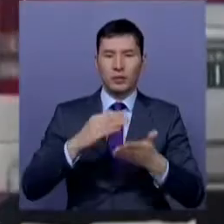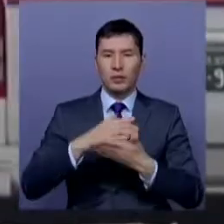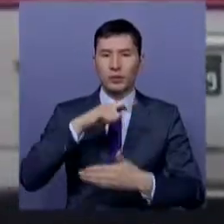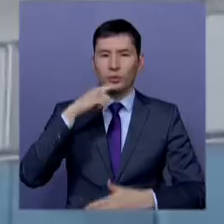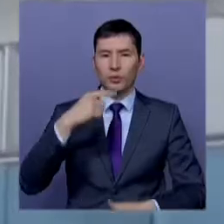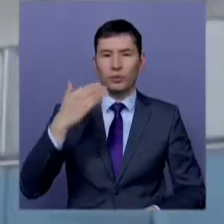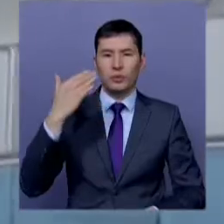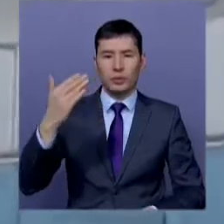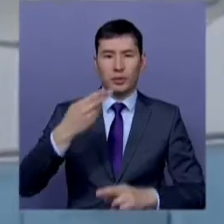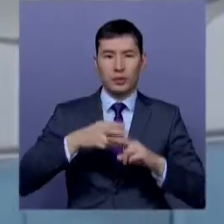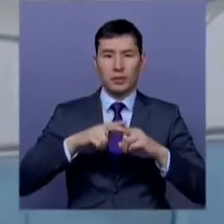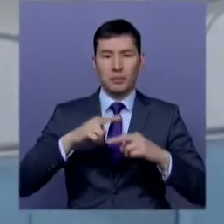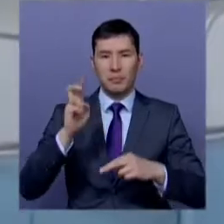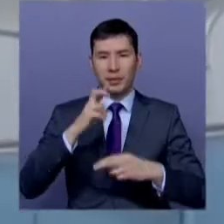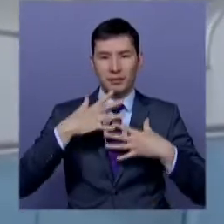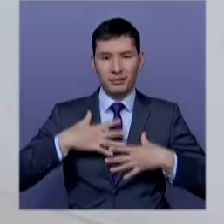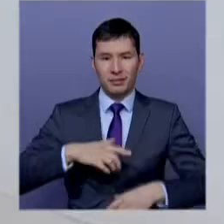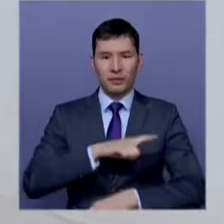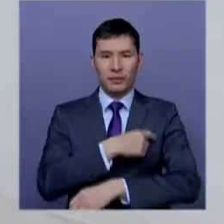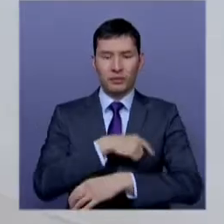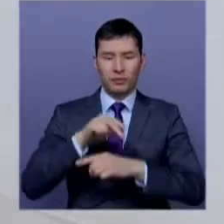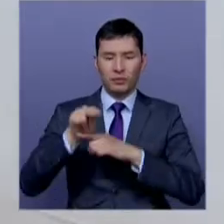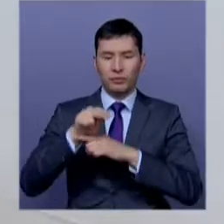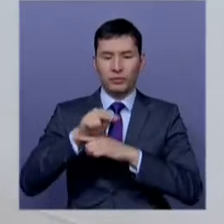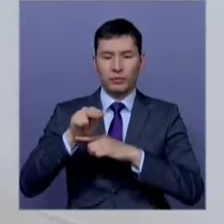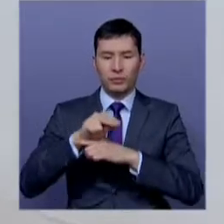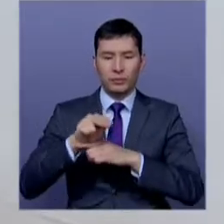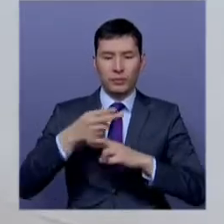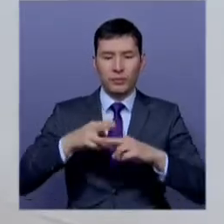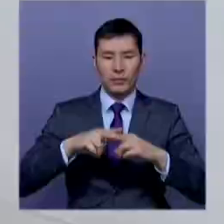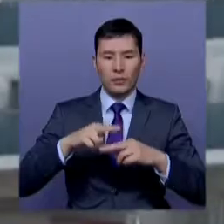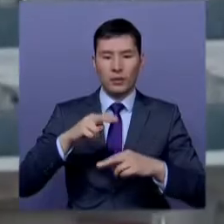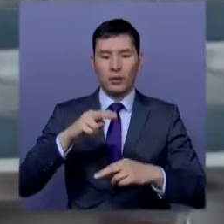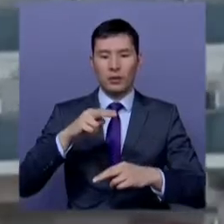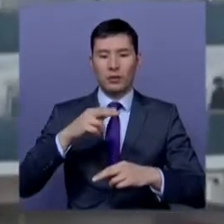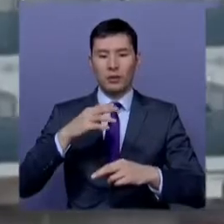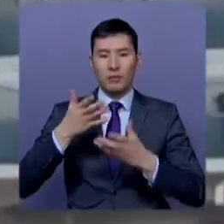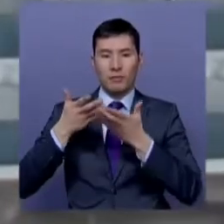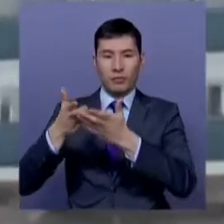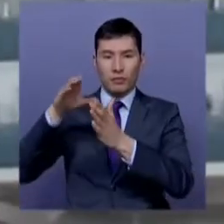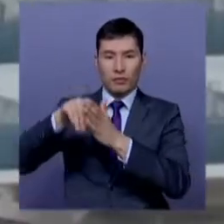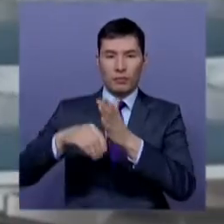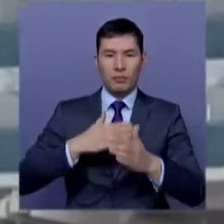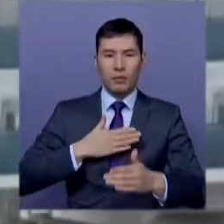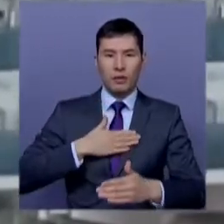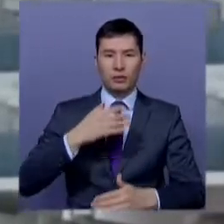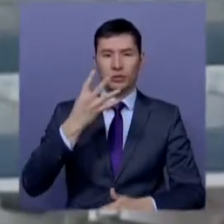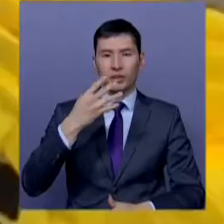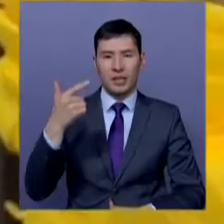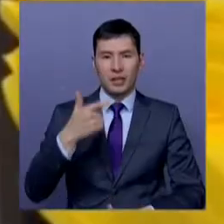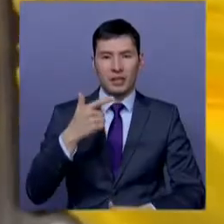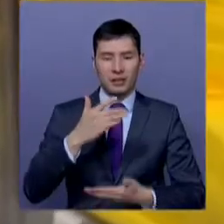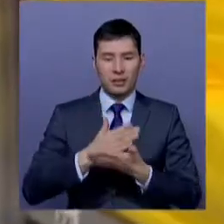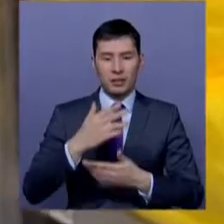емдеп жатыр. Еліміз сыртқы істер министрлігінің ресми өкілі Айбек Смадияровтың айтуынша, лайнердегі 4 отандасымыздың жағдайы жақсы. Олар өздерінің каюталарында барлық